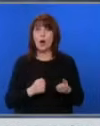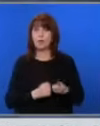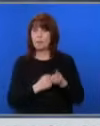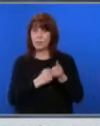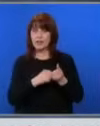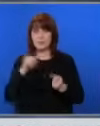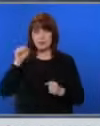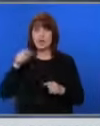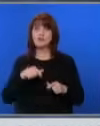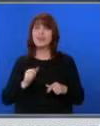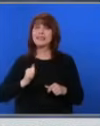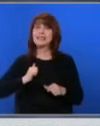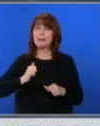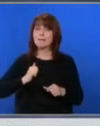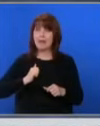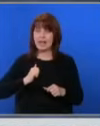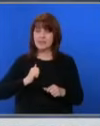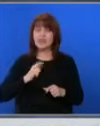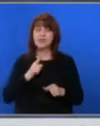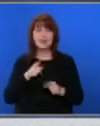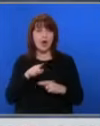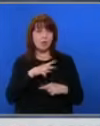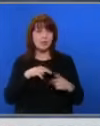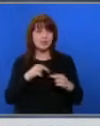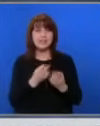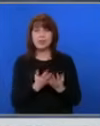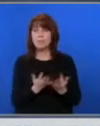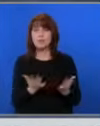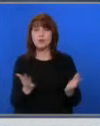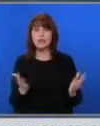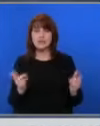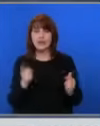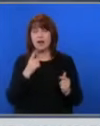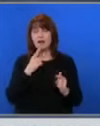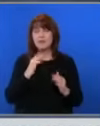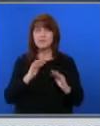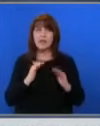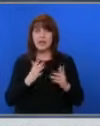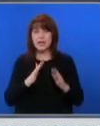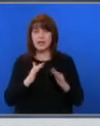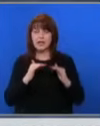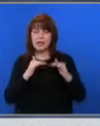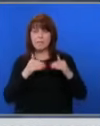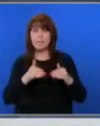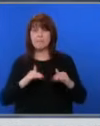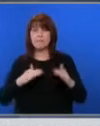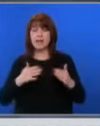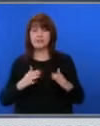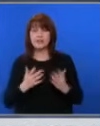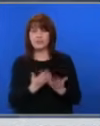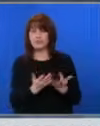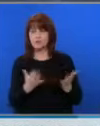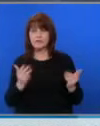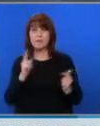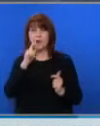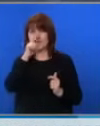се запазва в текста, в който се казва, че ако се търсят мнозинства или плаващи мнозинства по важни въпроси, то